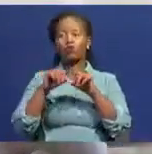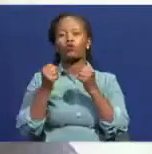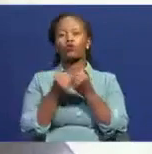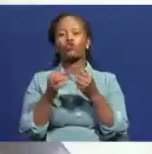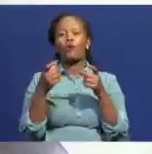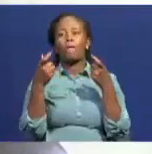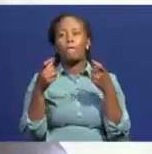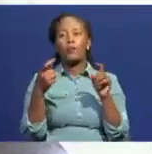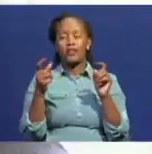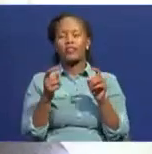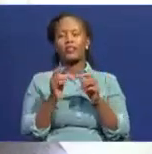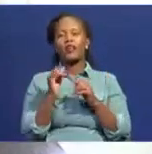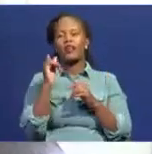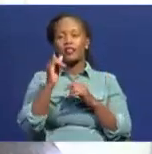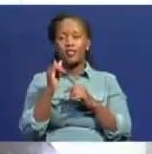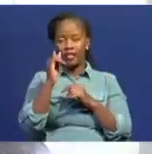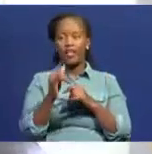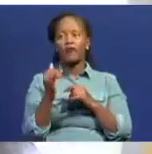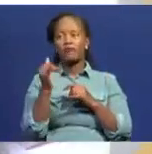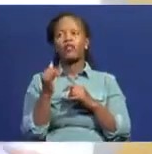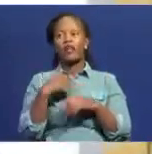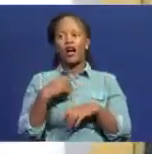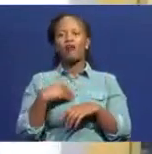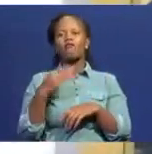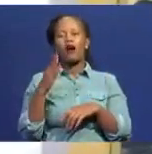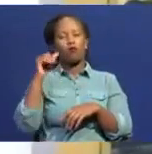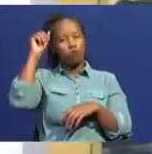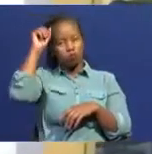handles zangu, Instagram, Baba Queen.